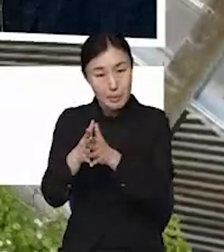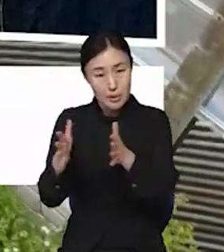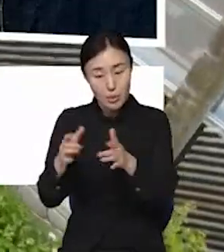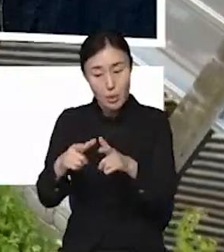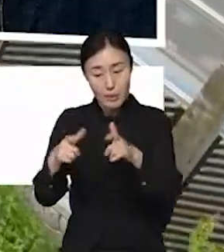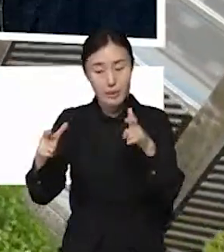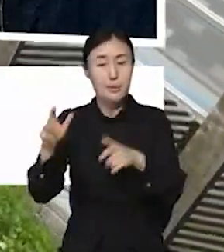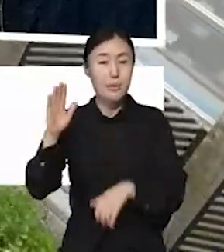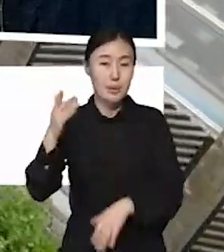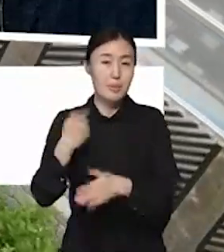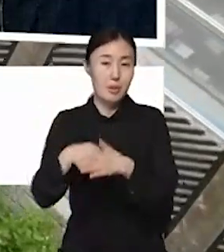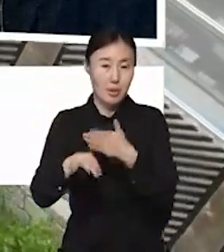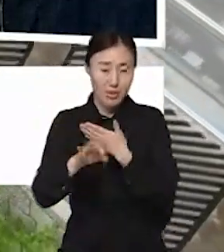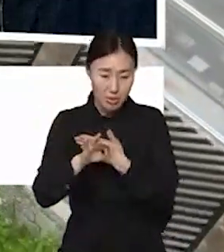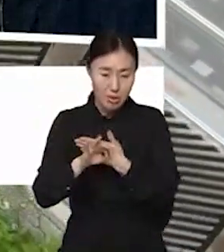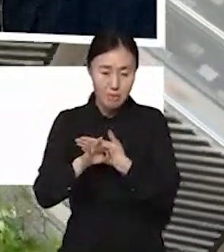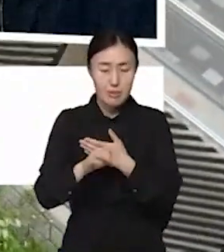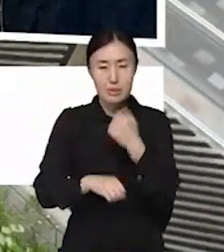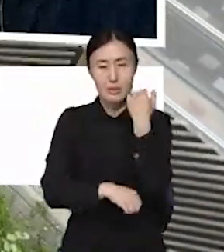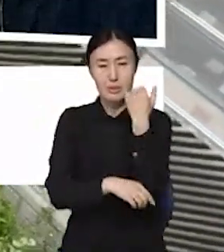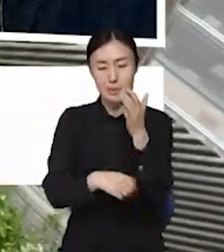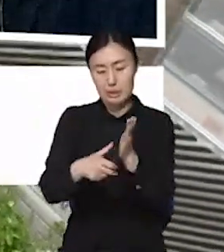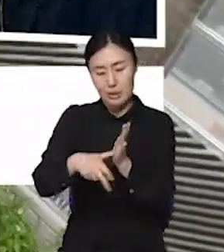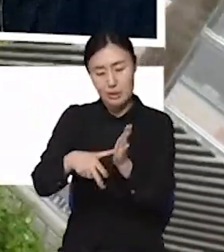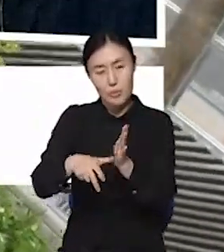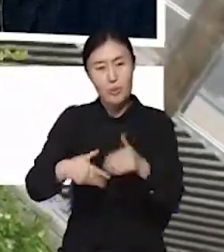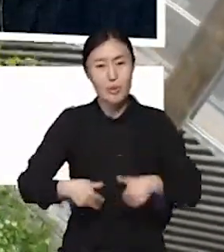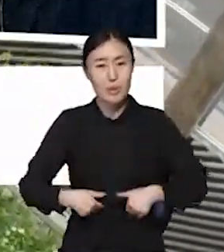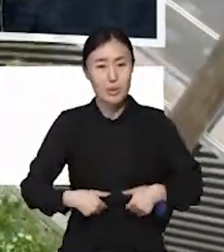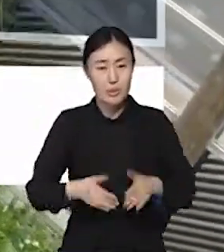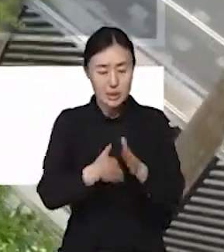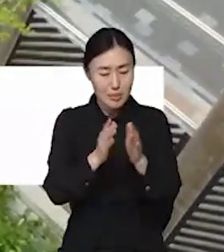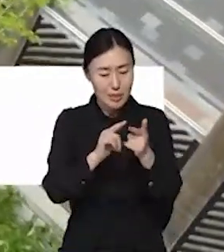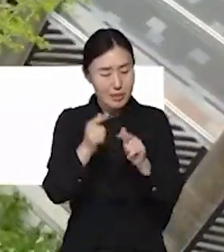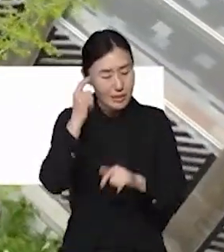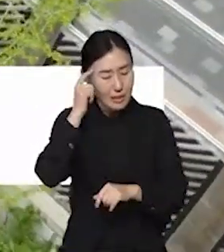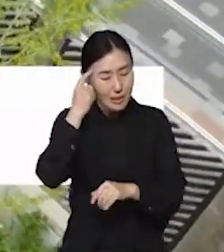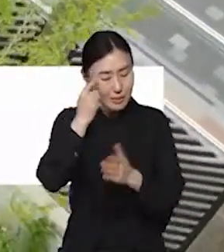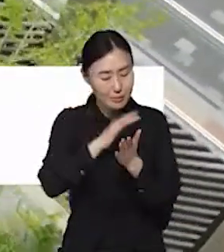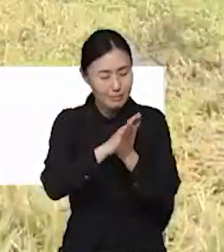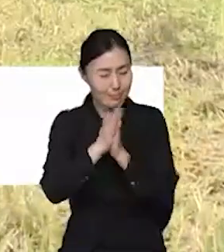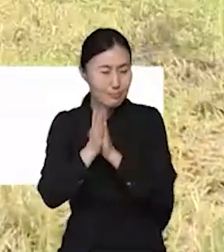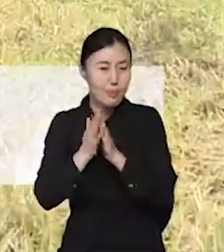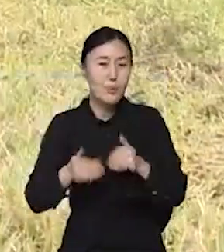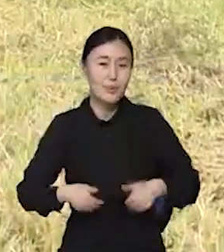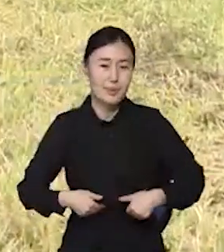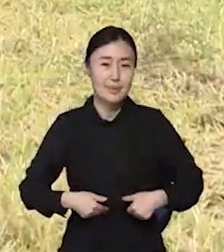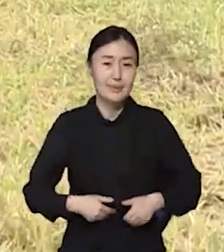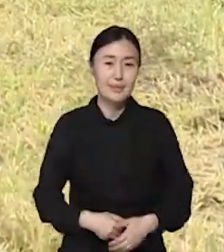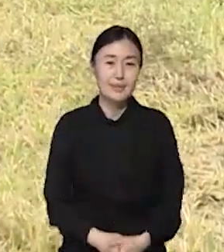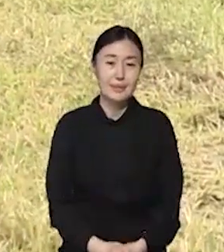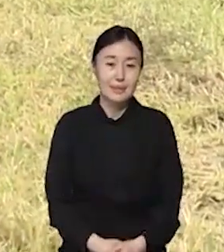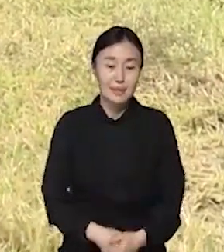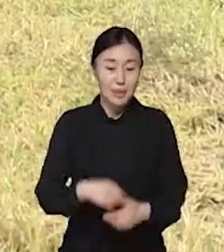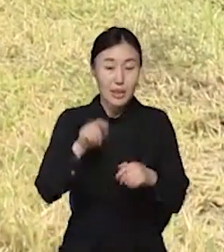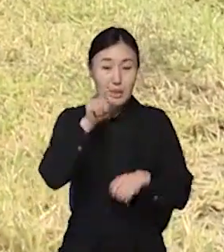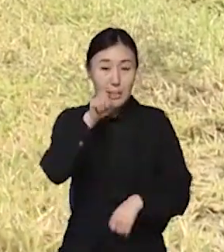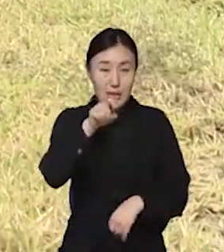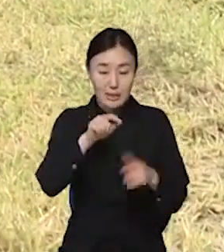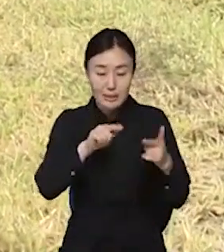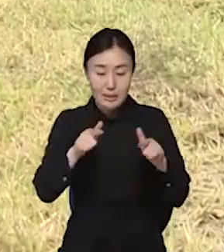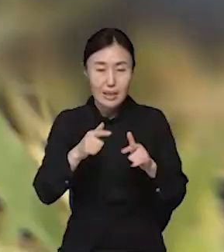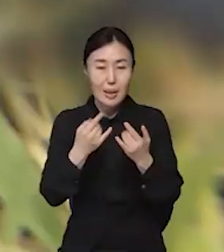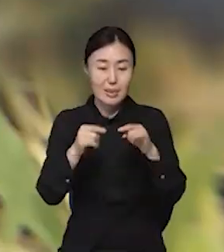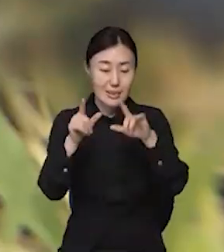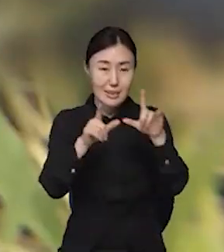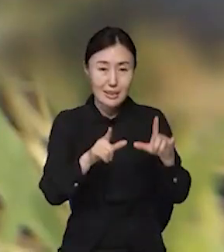그 근거자료가 더 마련이 되어야 되고 시민들의 인식 확산이 중요하다고 생각합니다. 야생조류와